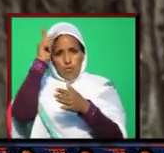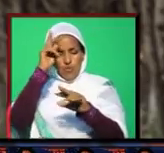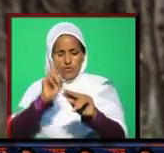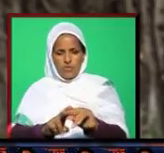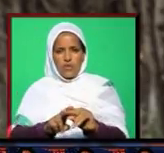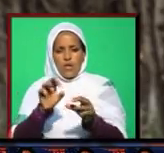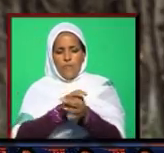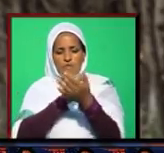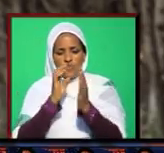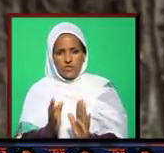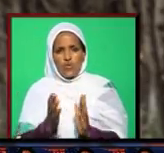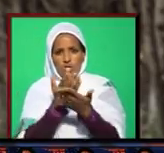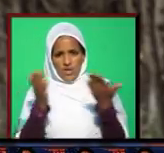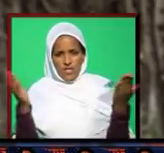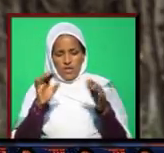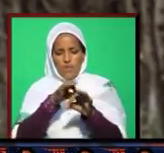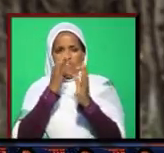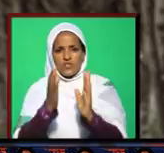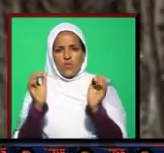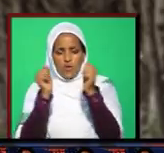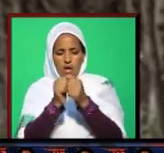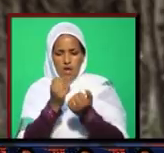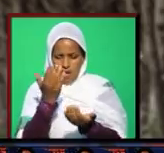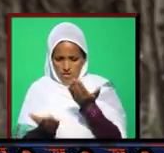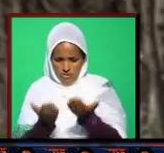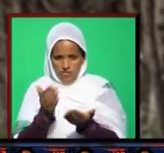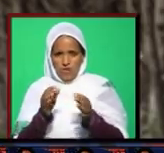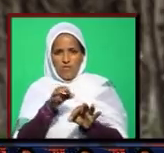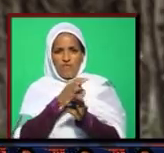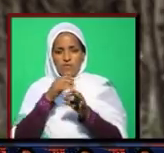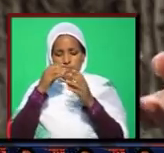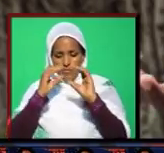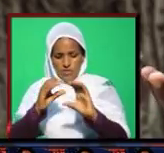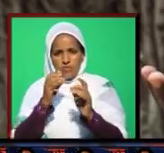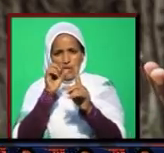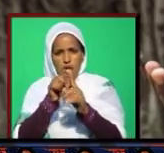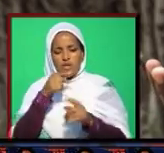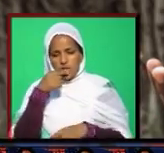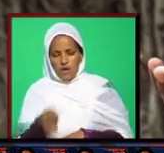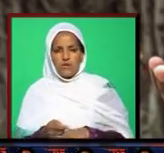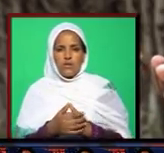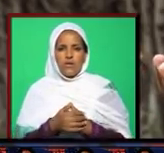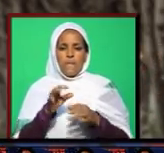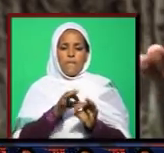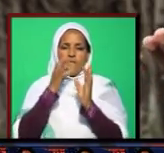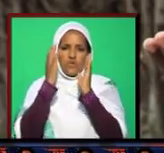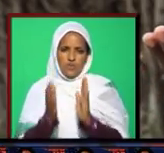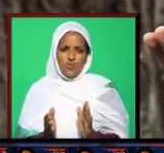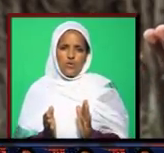አስቀምጧል። መንፈሳዊውን ነገር ከመንፈሳዊው ነገር ጋር አስተያይተን መንፈስ በሚያስተምረን ቃል እንናገራለን።